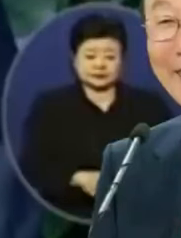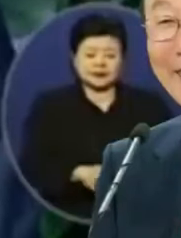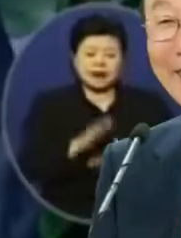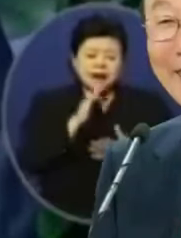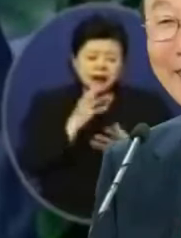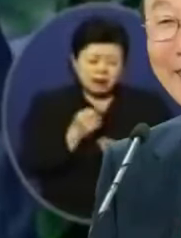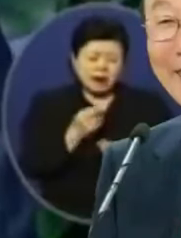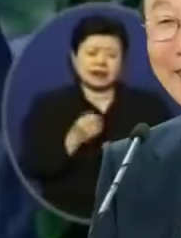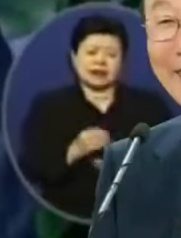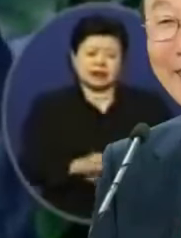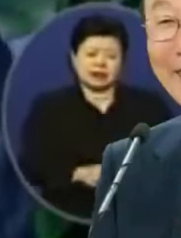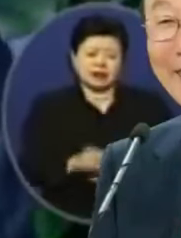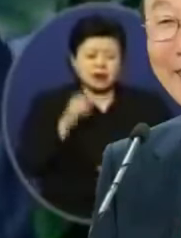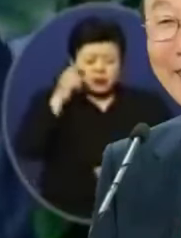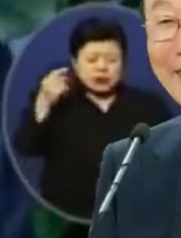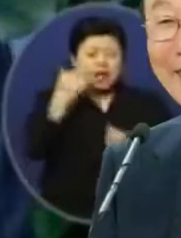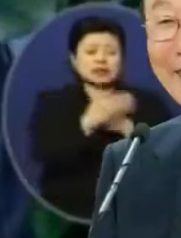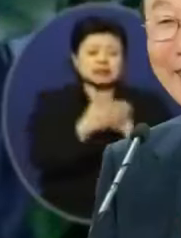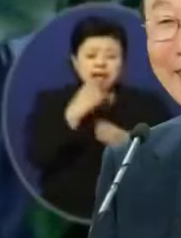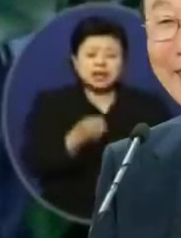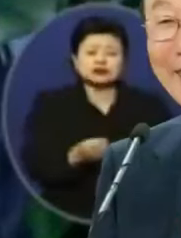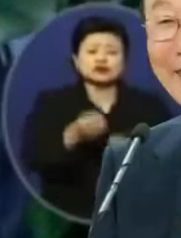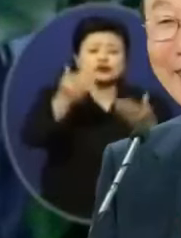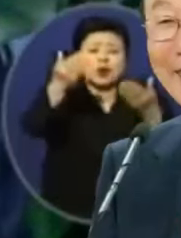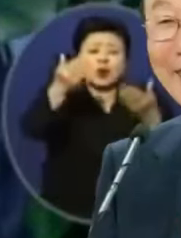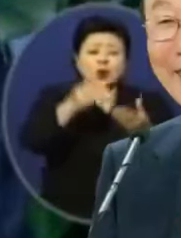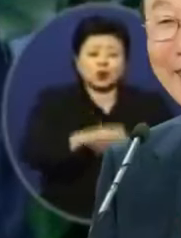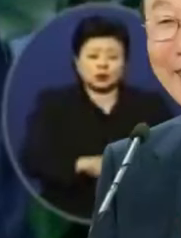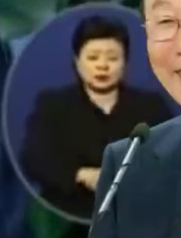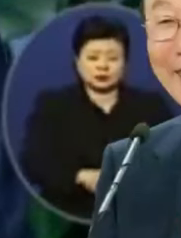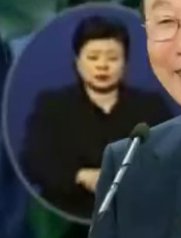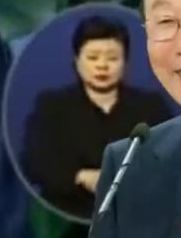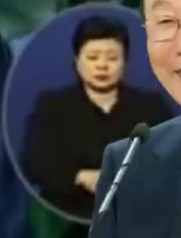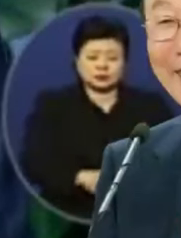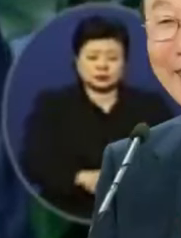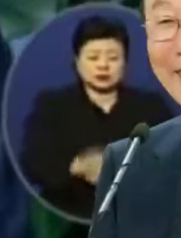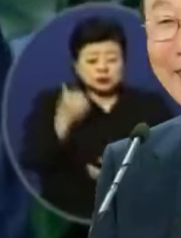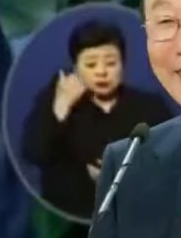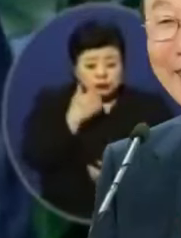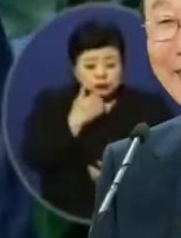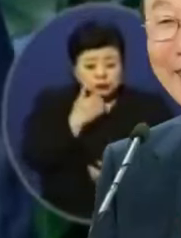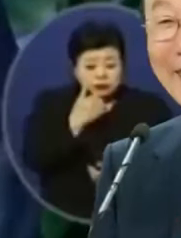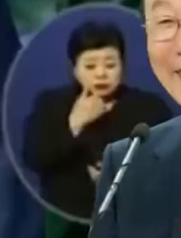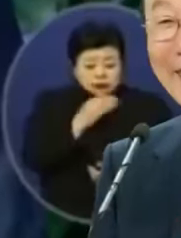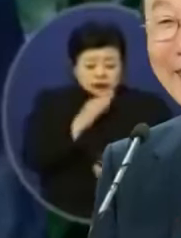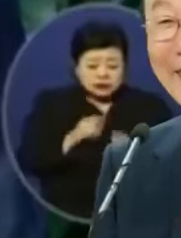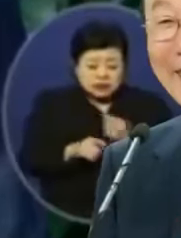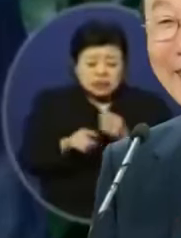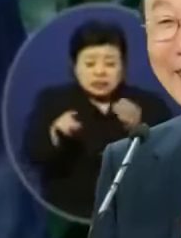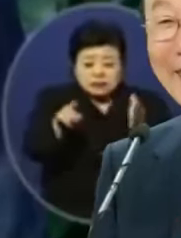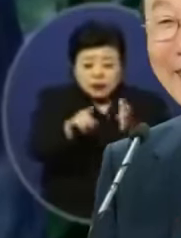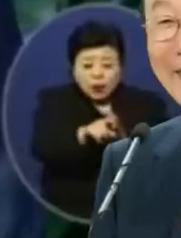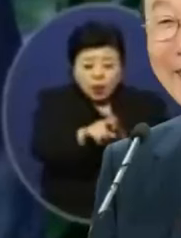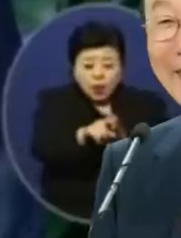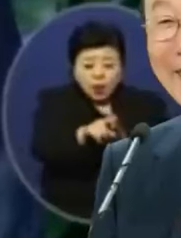얼마나 위대한 은혜요 축복인 것입니까? 여러분 누구든지 이 진리를 믿고